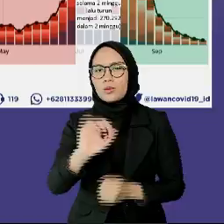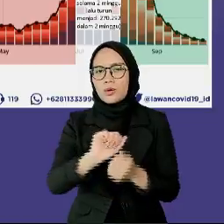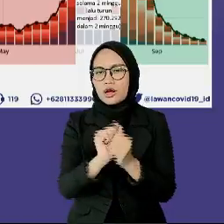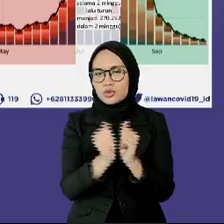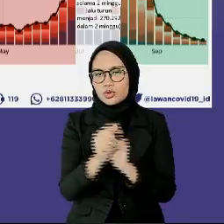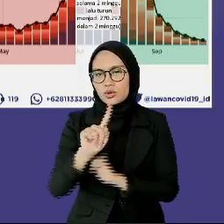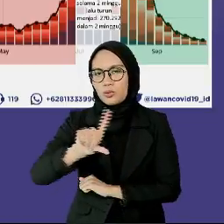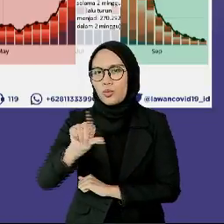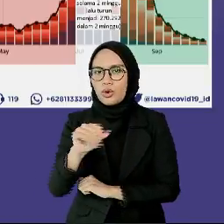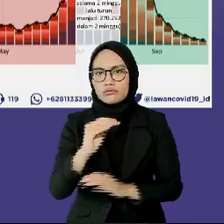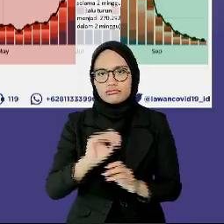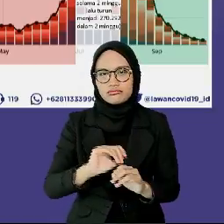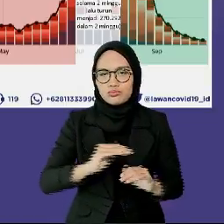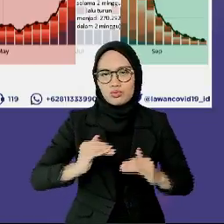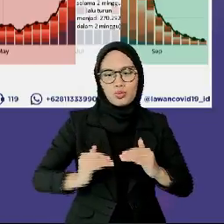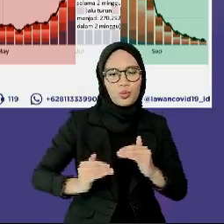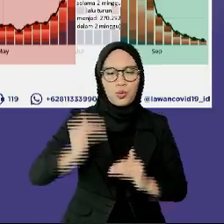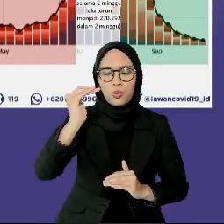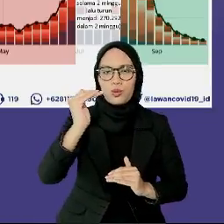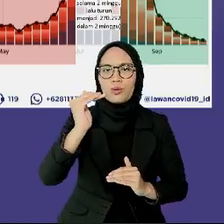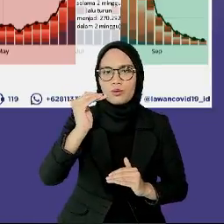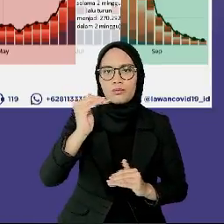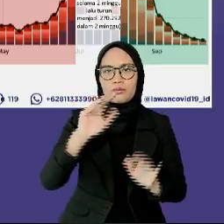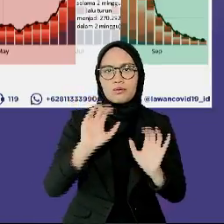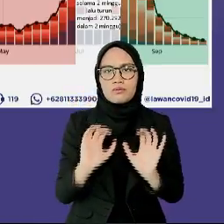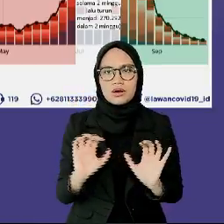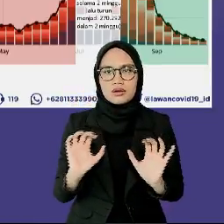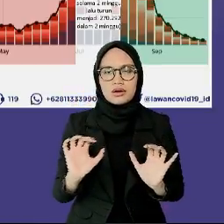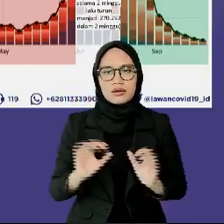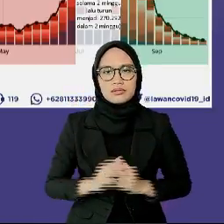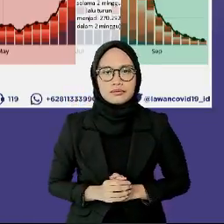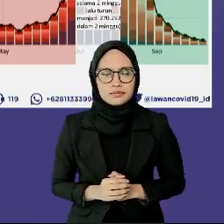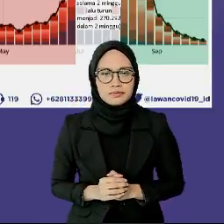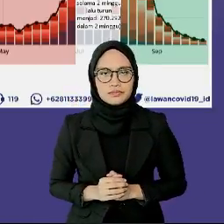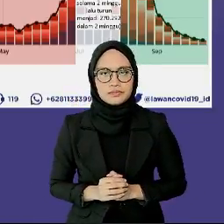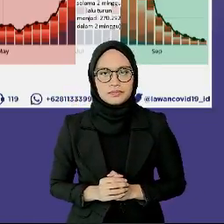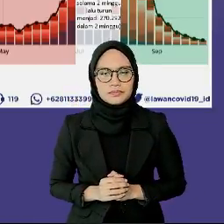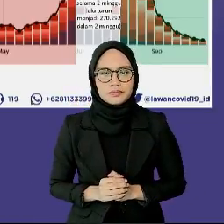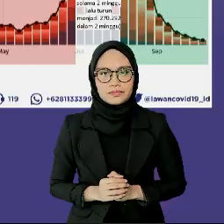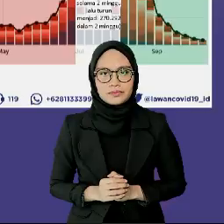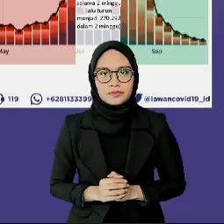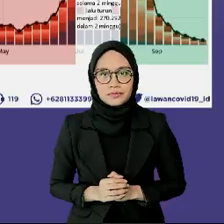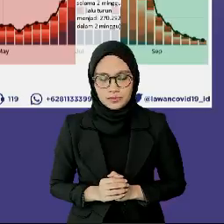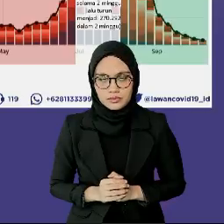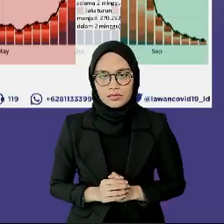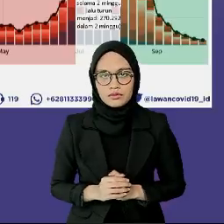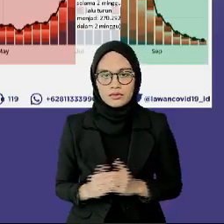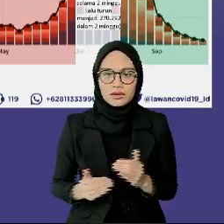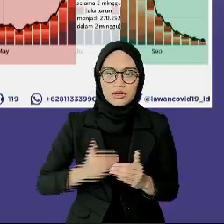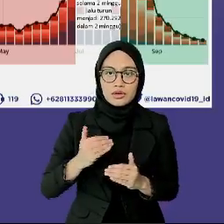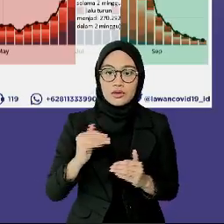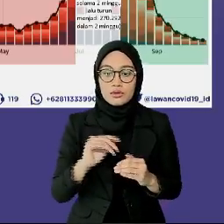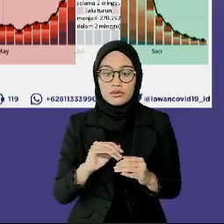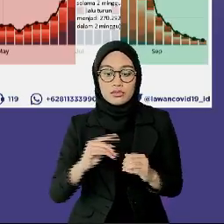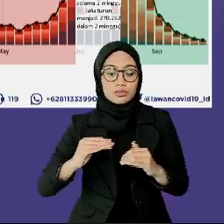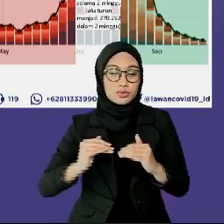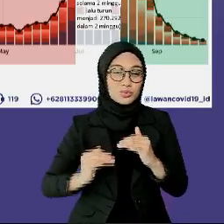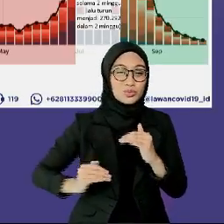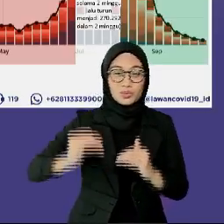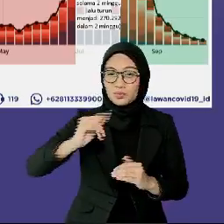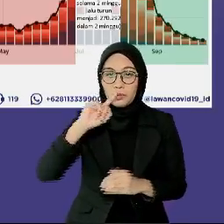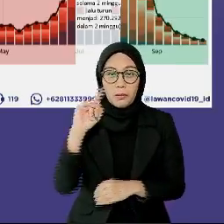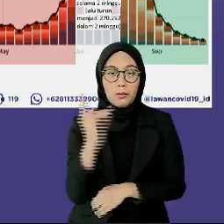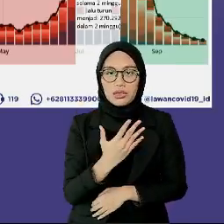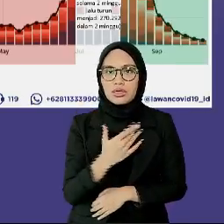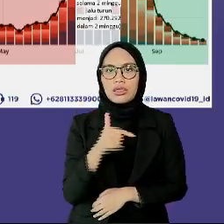ini menandakan first wave atau puncak kasus pertama di Indonesia. Puncak kasus pertama mendorong pemerintah